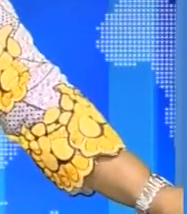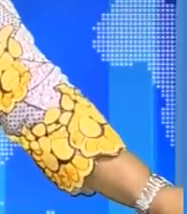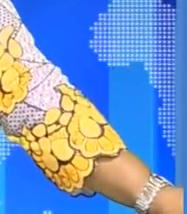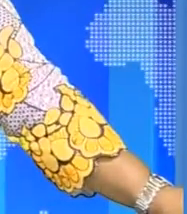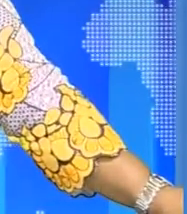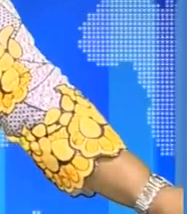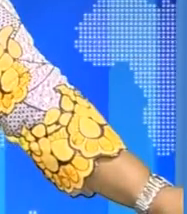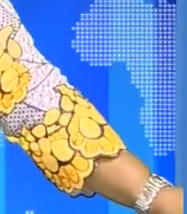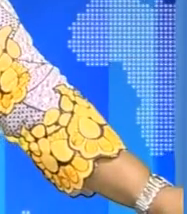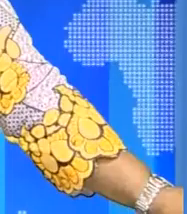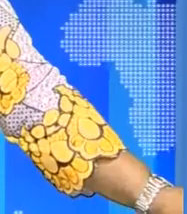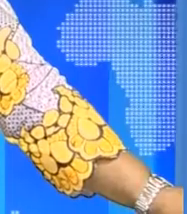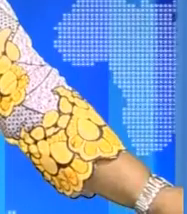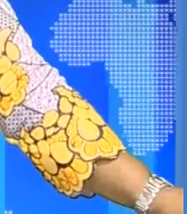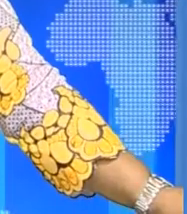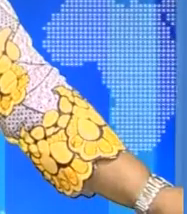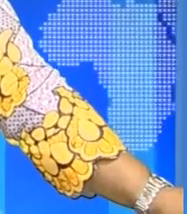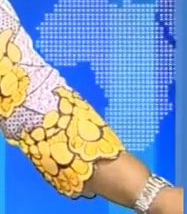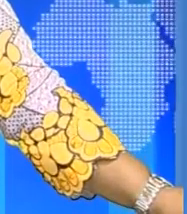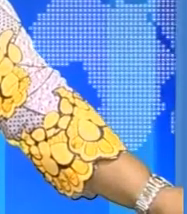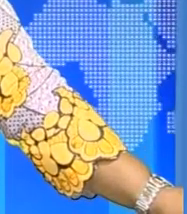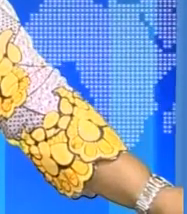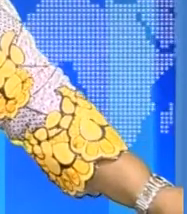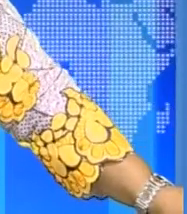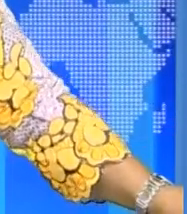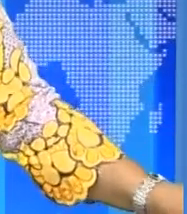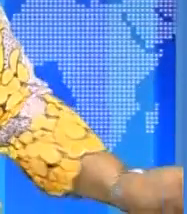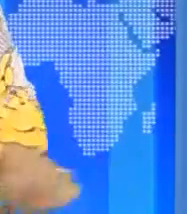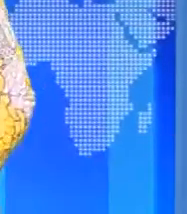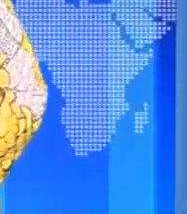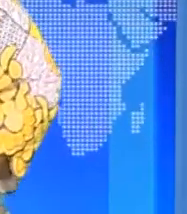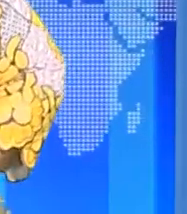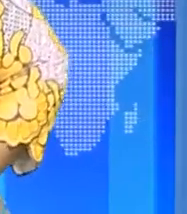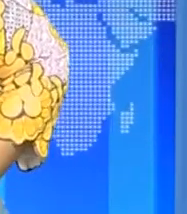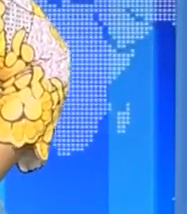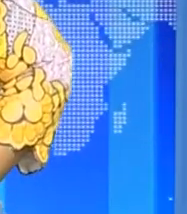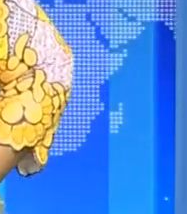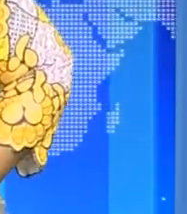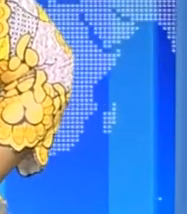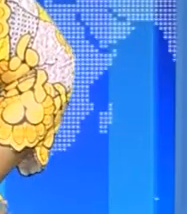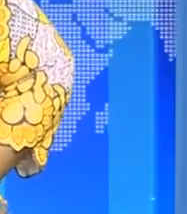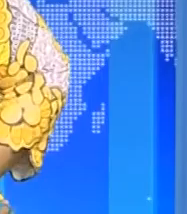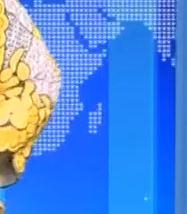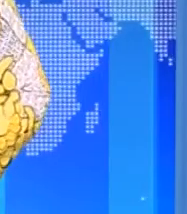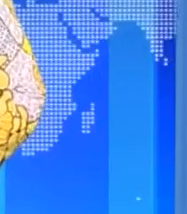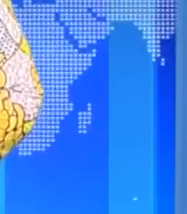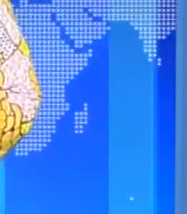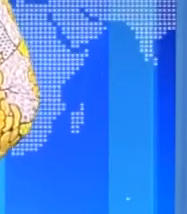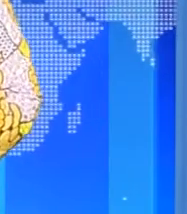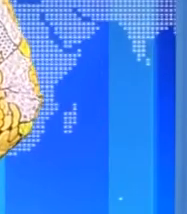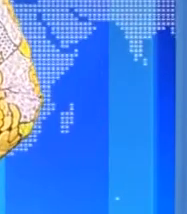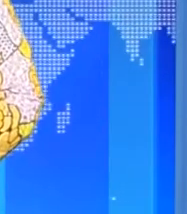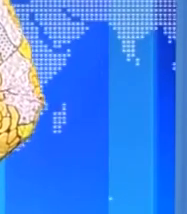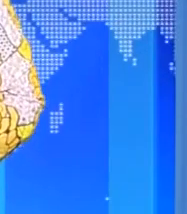la province du Nord Kivu et partout ailleurs sur satellite. Vous êtes sur la RTNT. L'actualité continue sur nos antennes. Grand sera pour moi